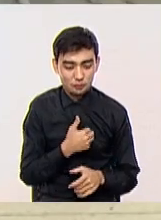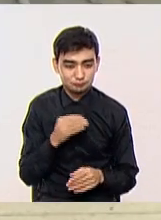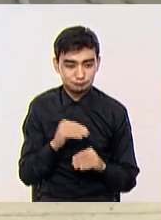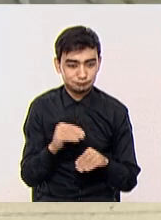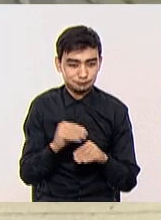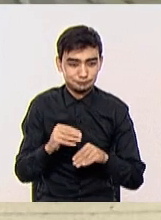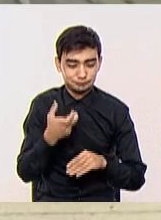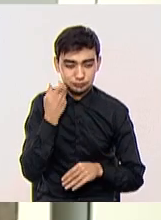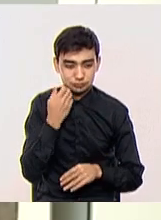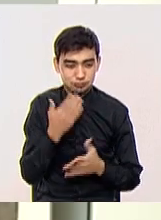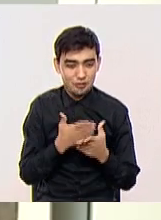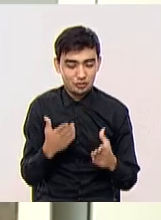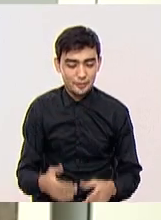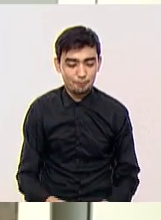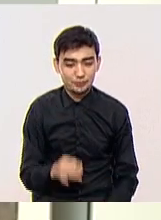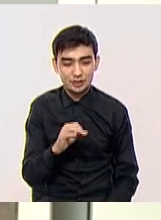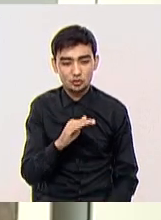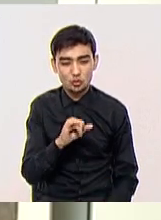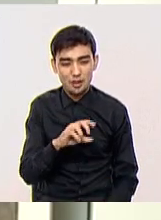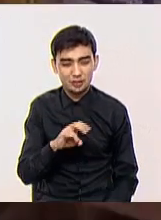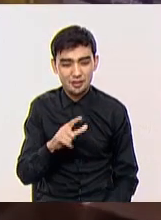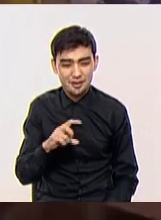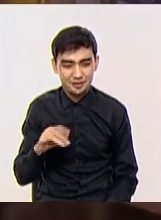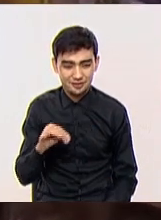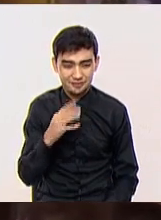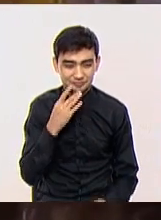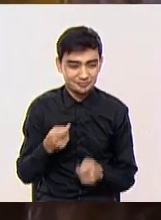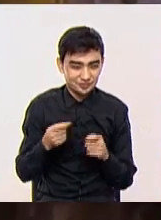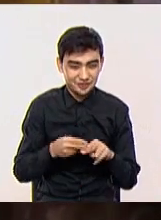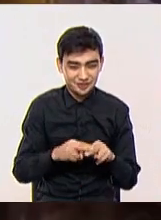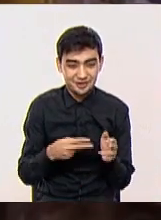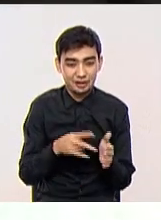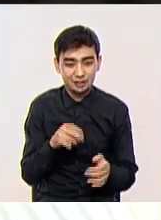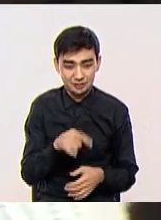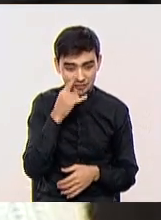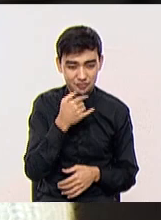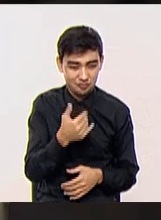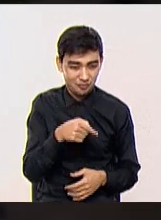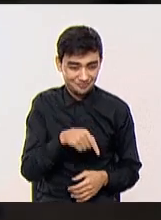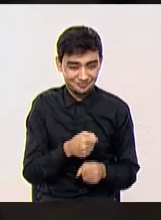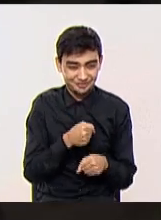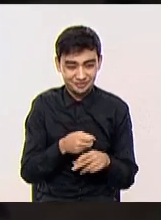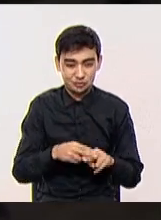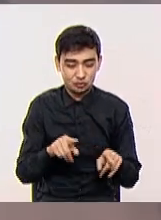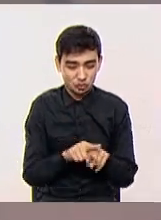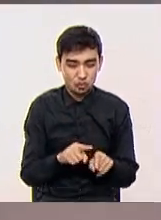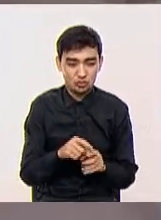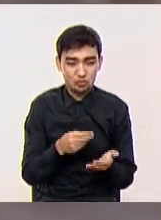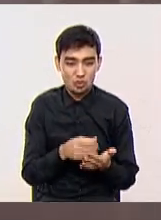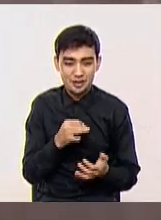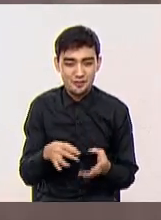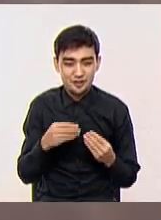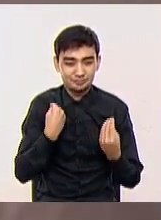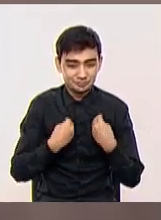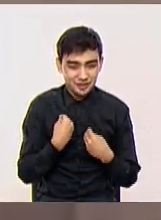Осылайша Жұманғарин импорт тауарларған емес, отандық өнімдердің де бағасы аспандап кеткенін айтты. Ішіп жеммен тұрмыстық заттарды, киім-кешек